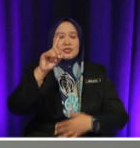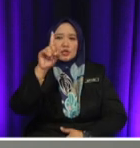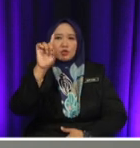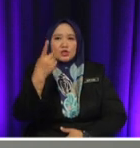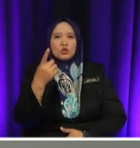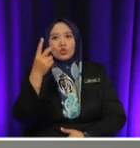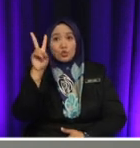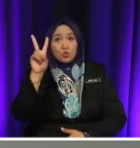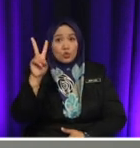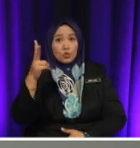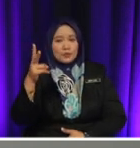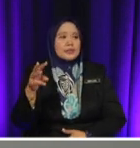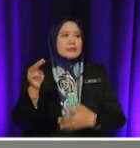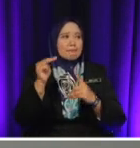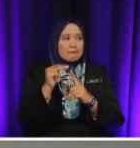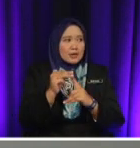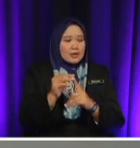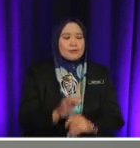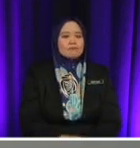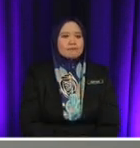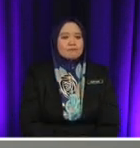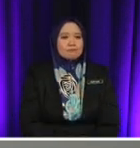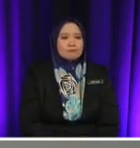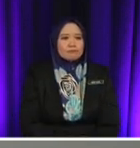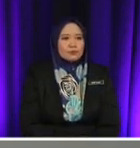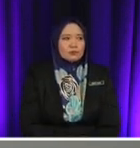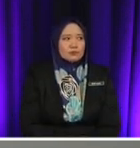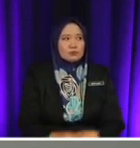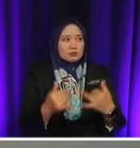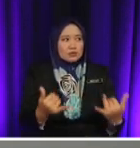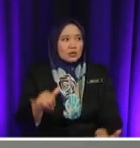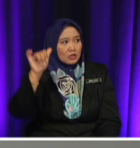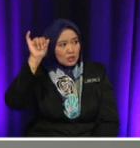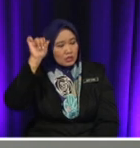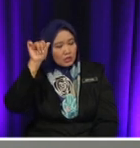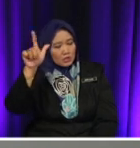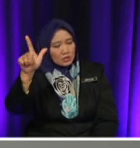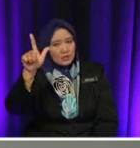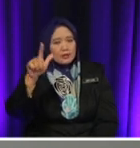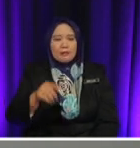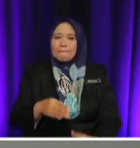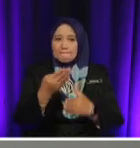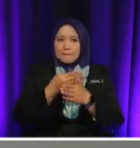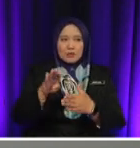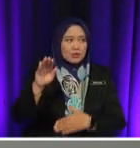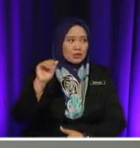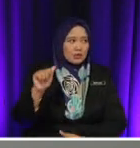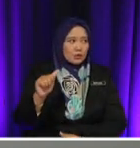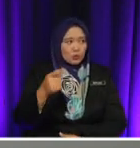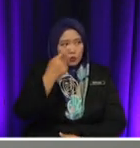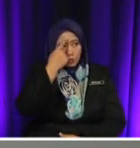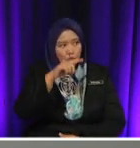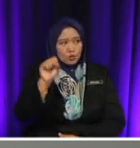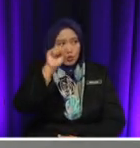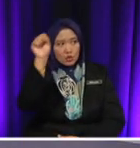tengok yang pertama untuk bahagian a kemahiran proses sains di mana soalan ini mewakili untuk soalan nombor satu hingga soalan